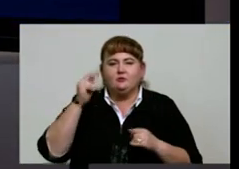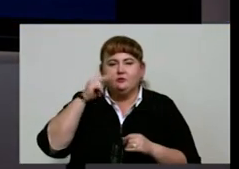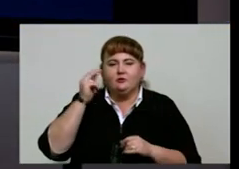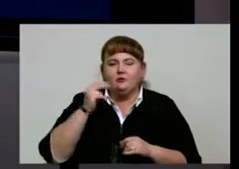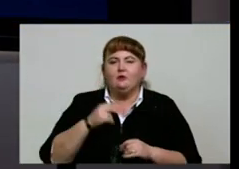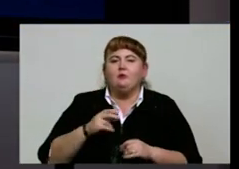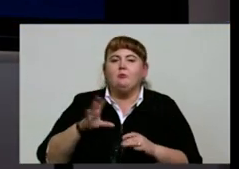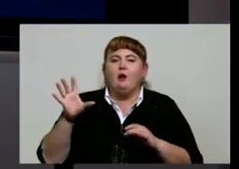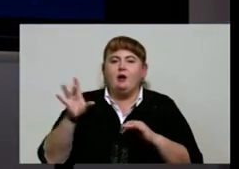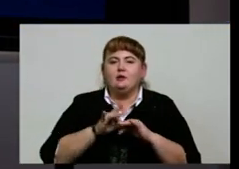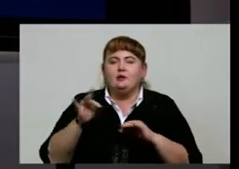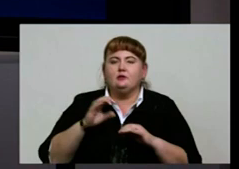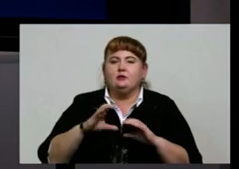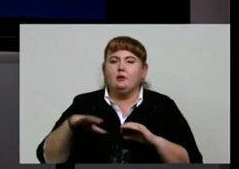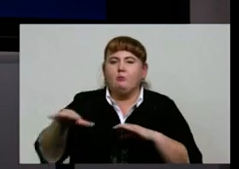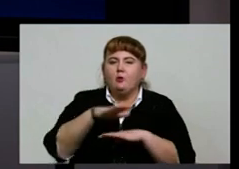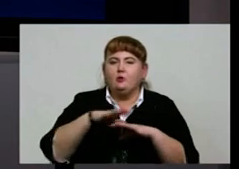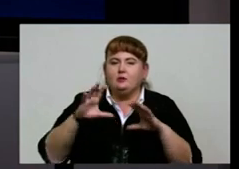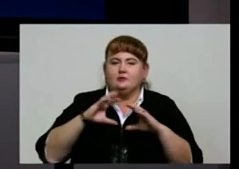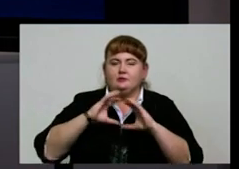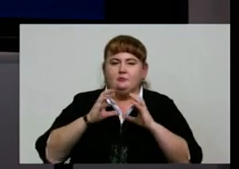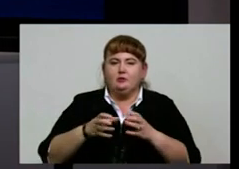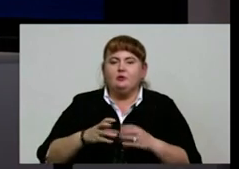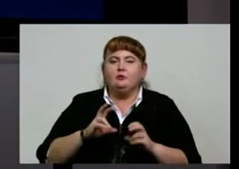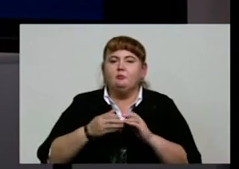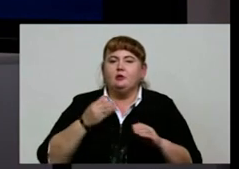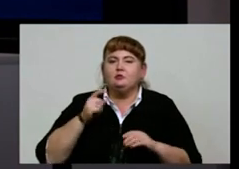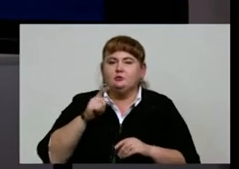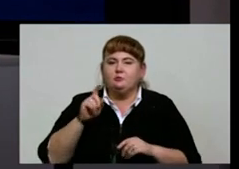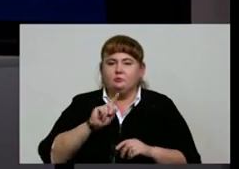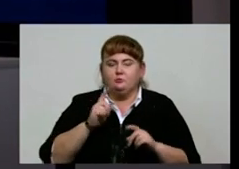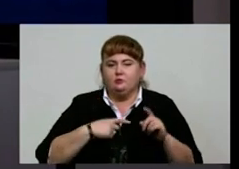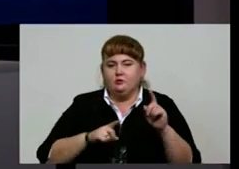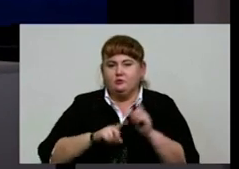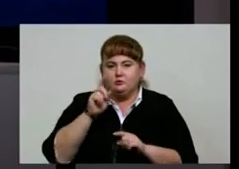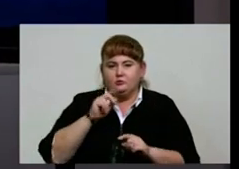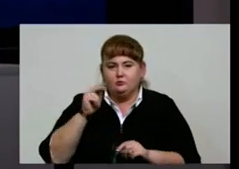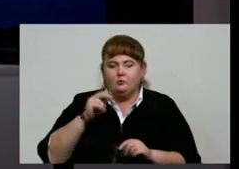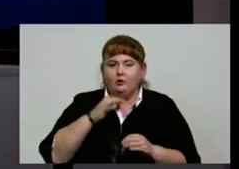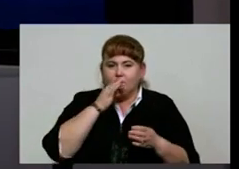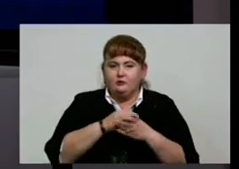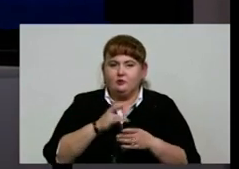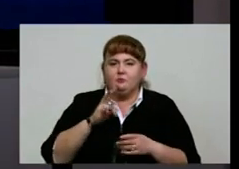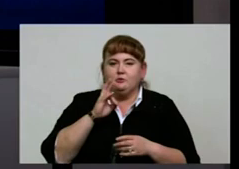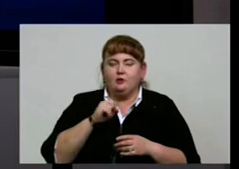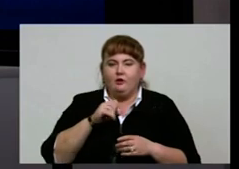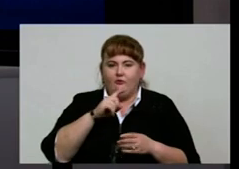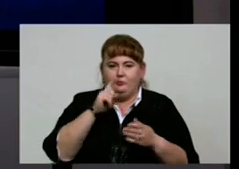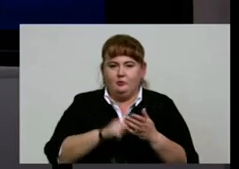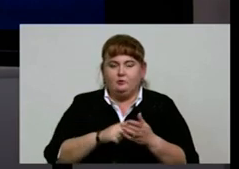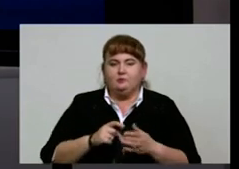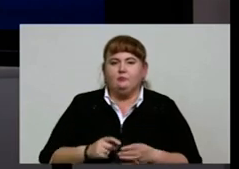– магнитное поле Земли. Прежде чем мы приступим к уроку, давайте ответим на некоторые вопросы.